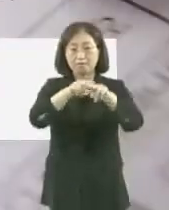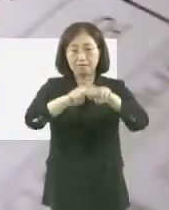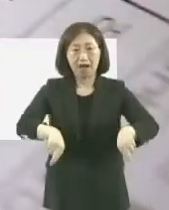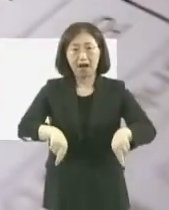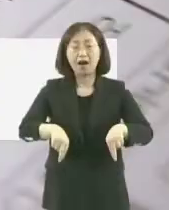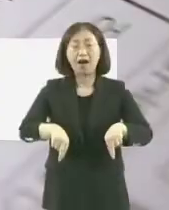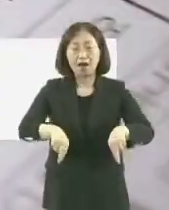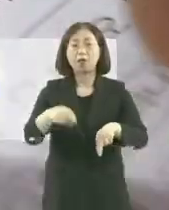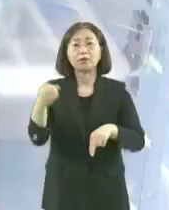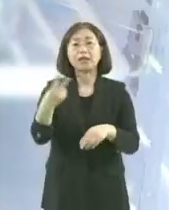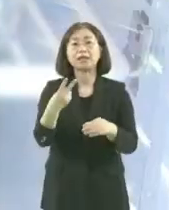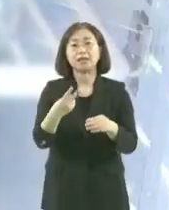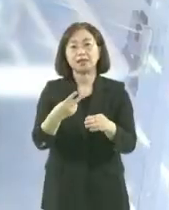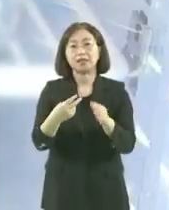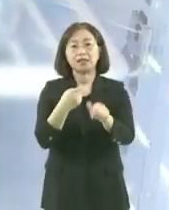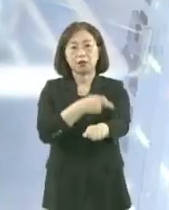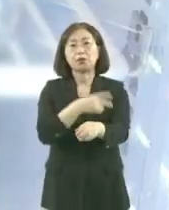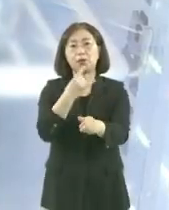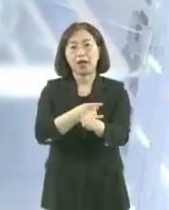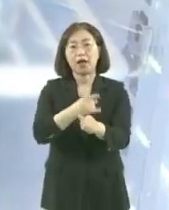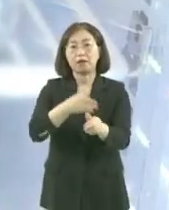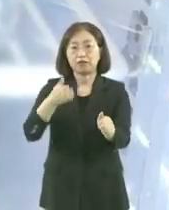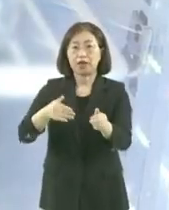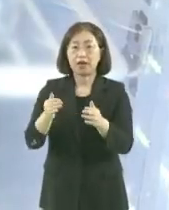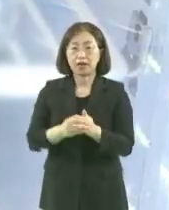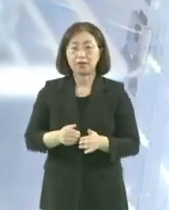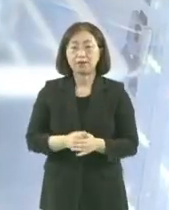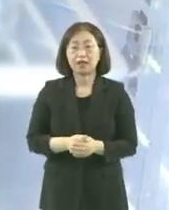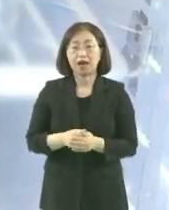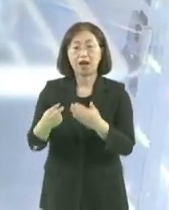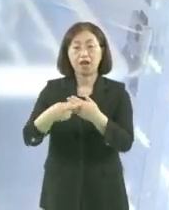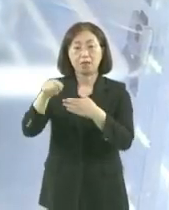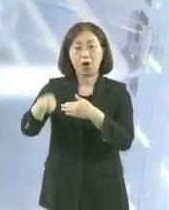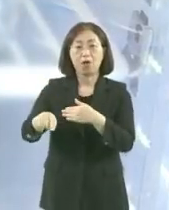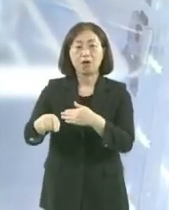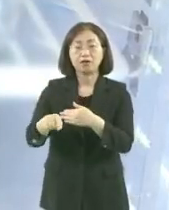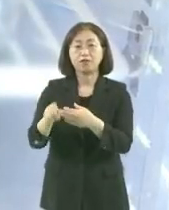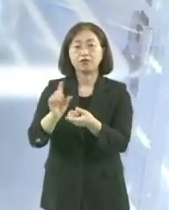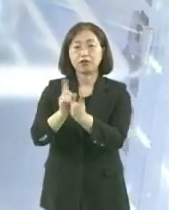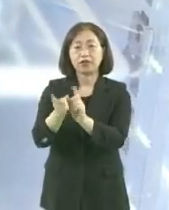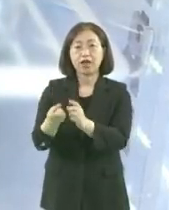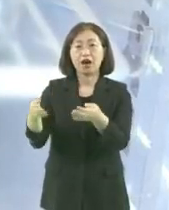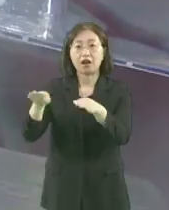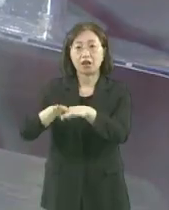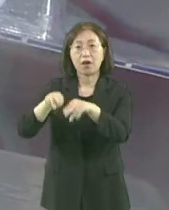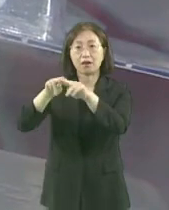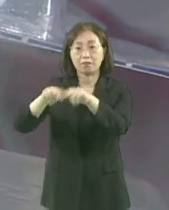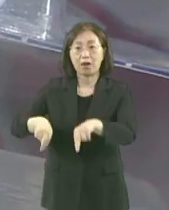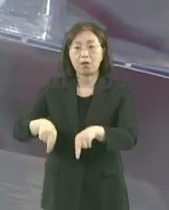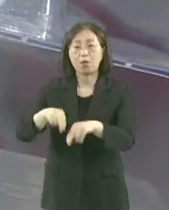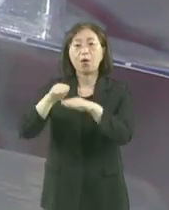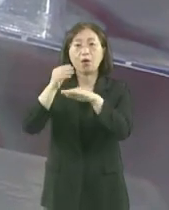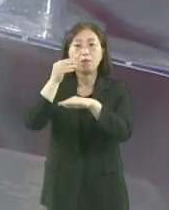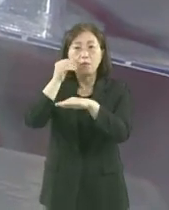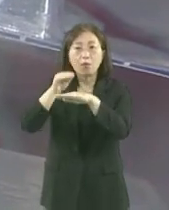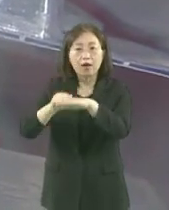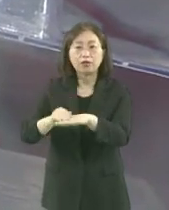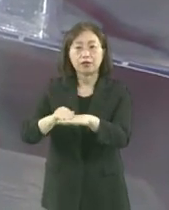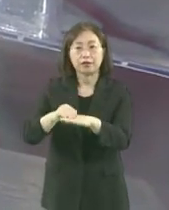권고했습니다 해당 병원은 위탁 의료기관 이 해지 됐고 보관중이던 백신 300여명 분을 폐기했습니다